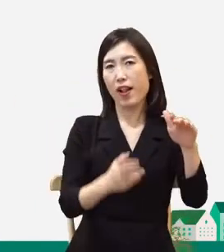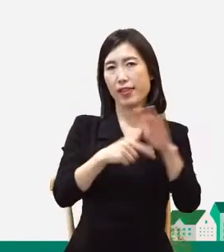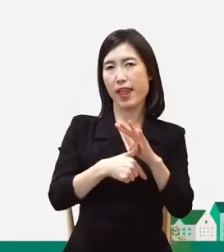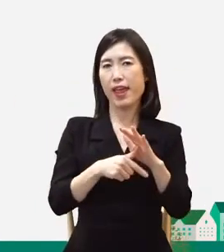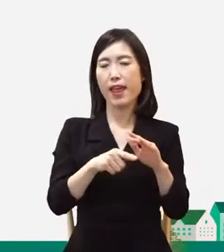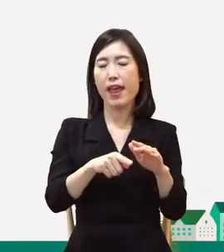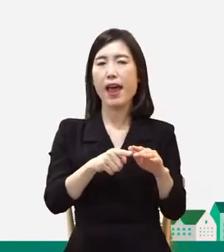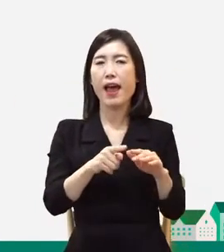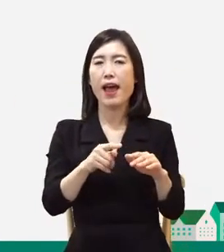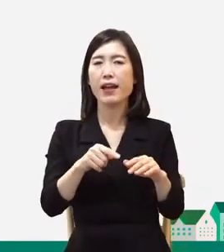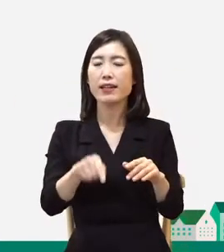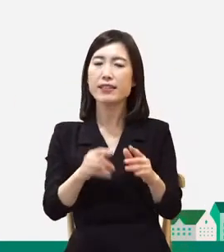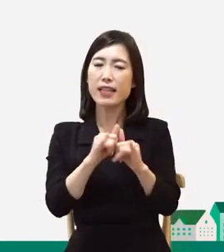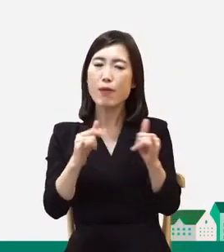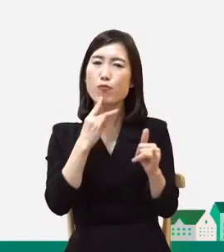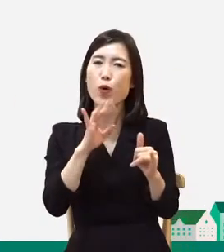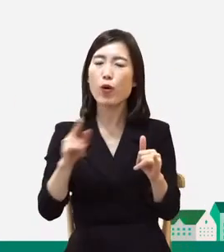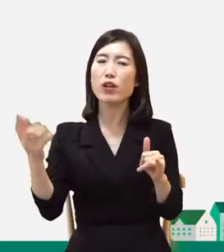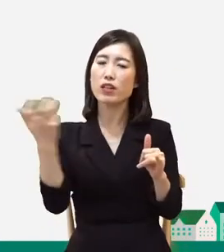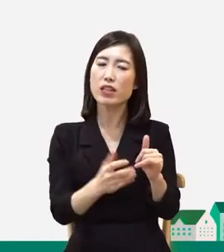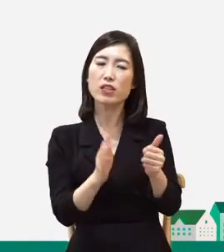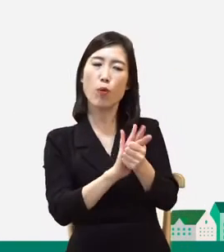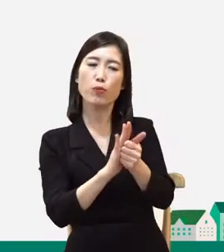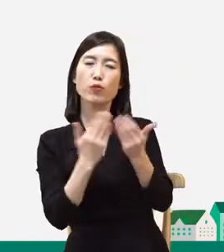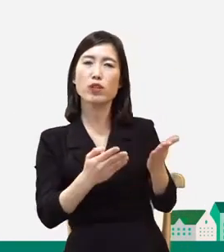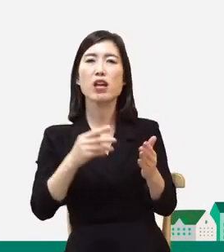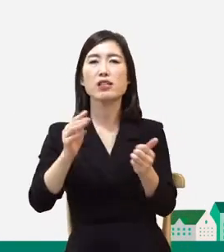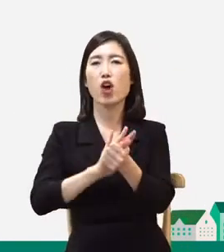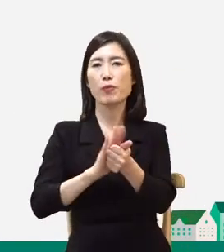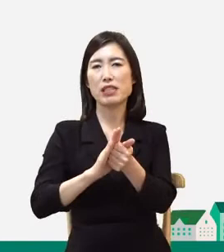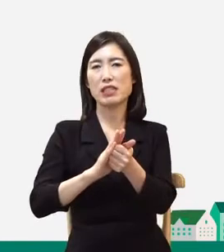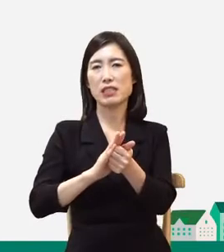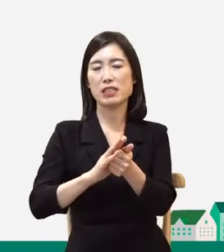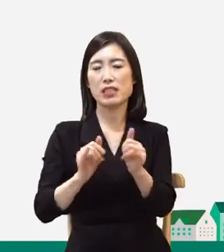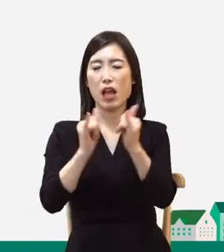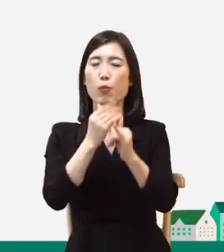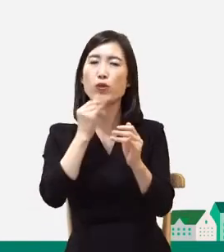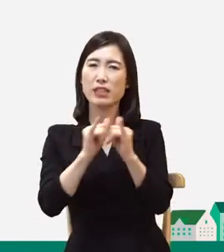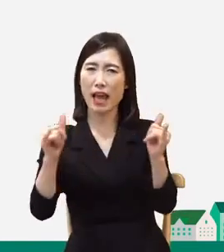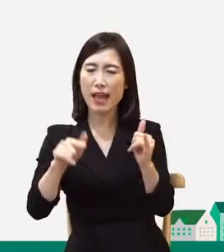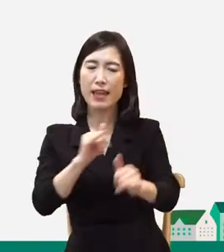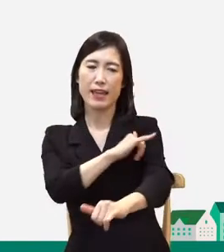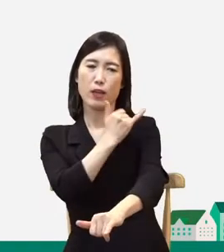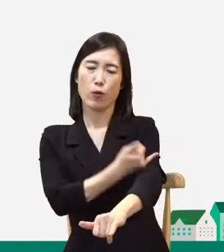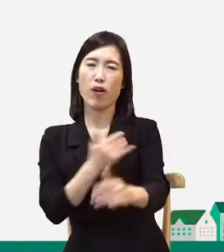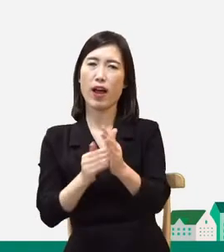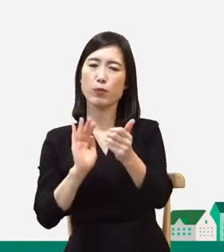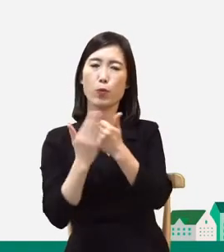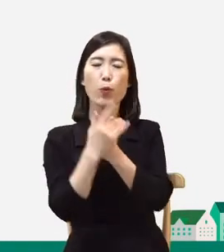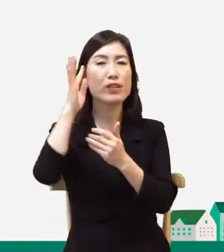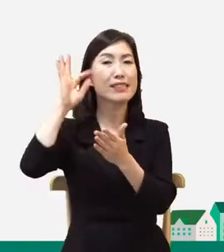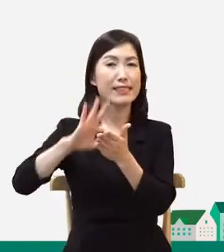서비스 코디네이터들의 안전과 인권도 중요시 되어야 된다고 생각합니다.